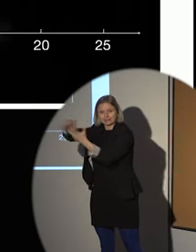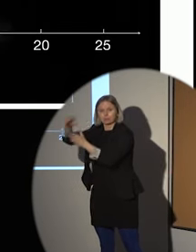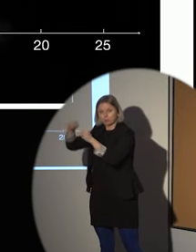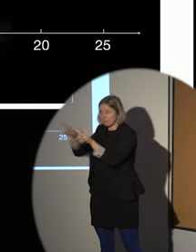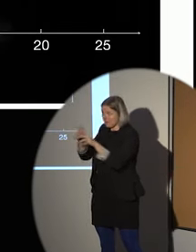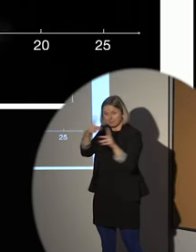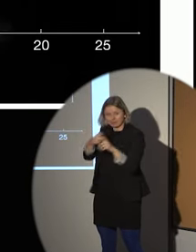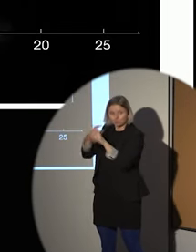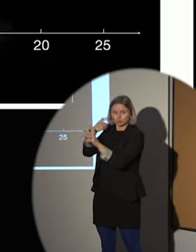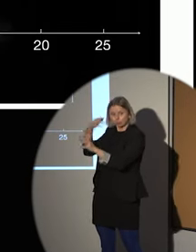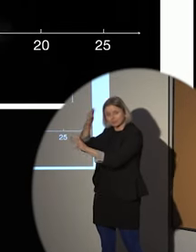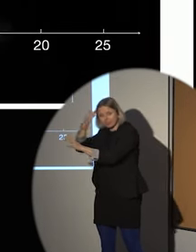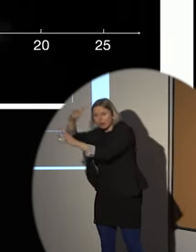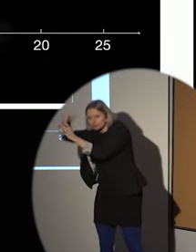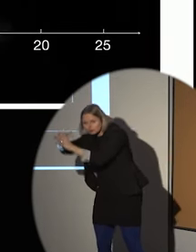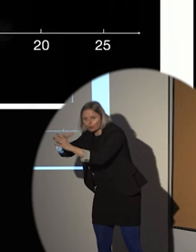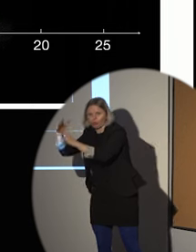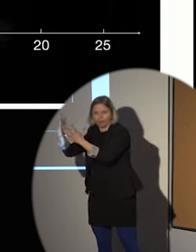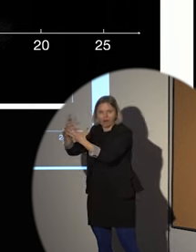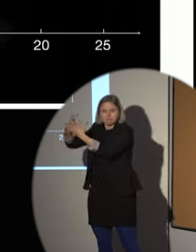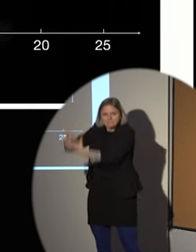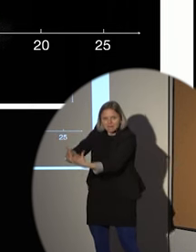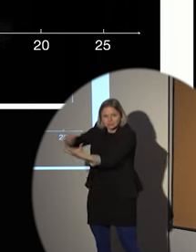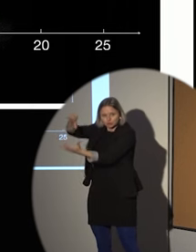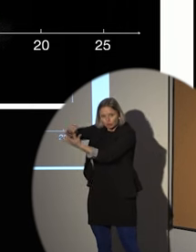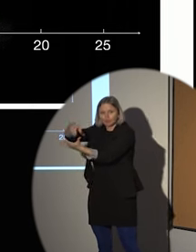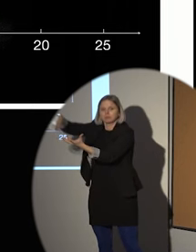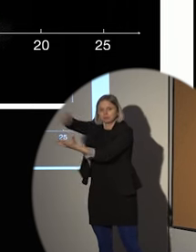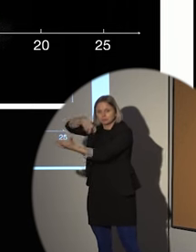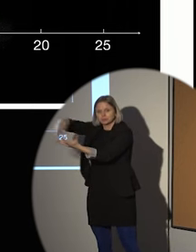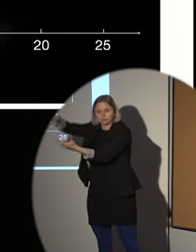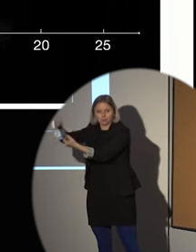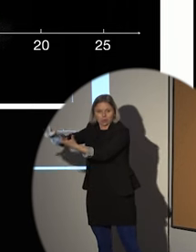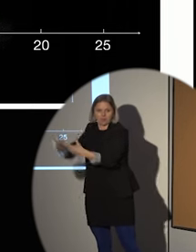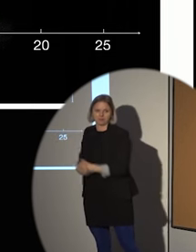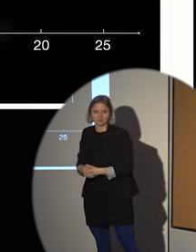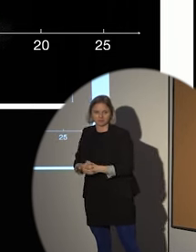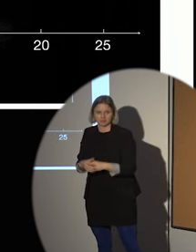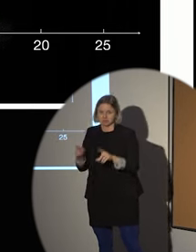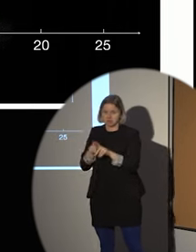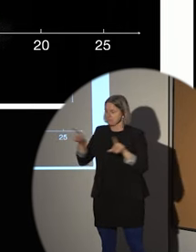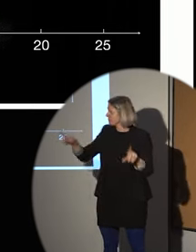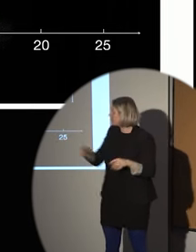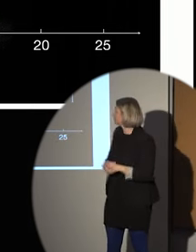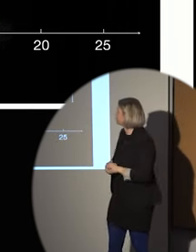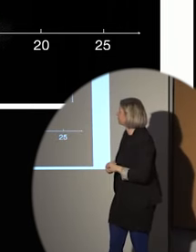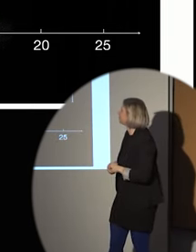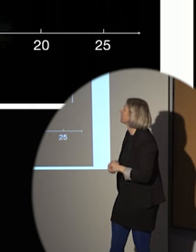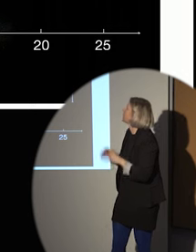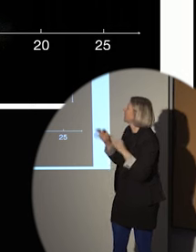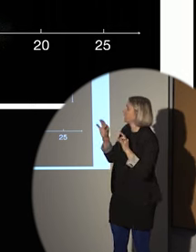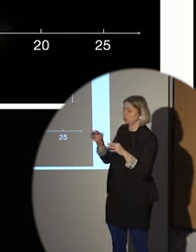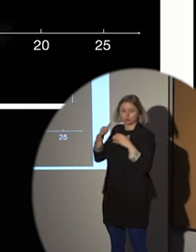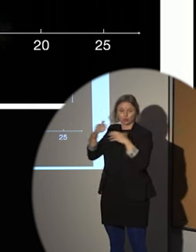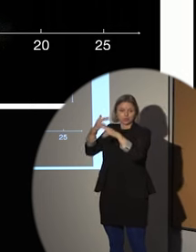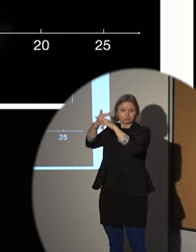plates. Mais alors récemment, ça a été vraiment la grande découverte du satellite européen Gaïa, qui lui est un espèce de